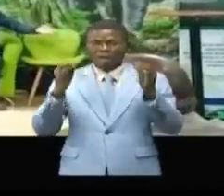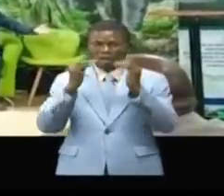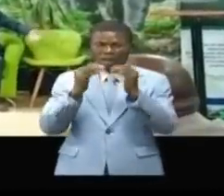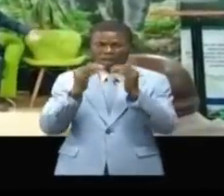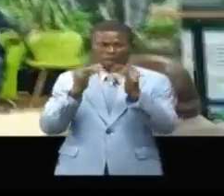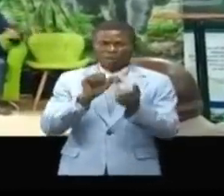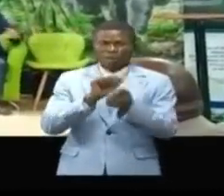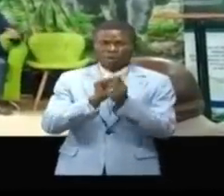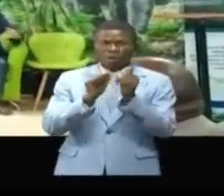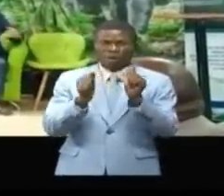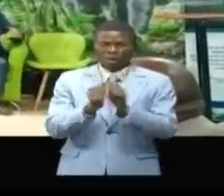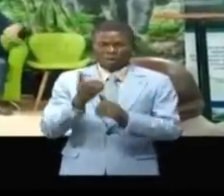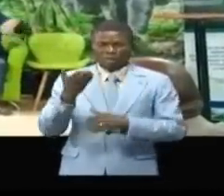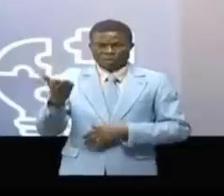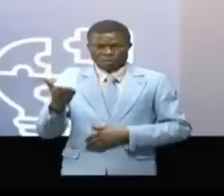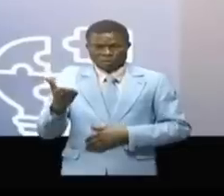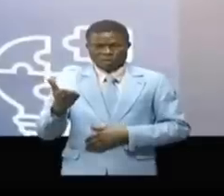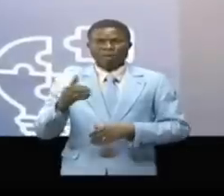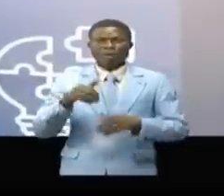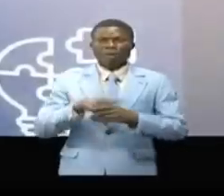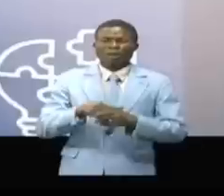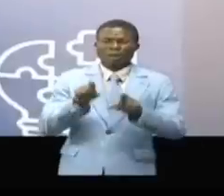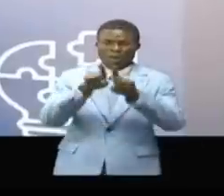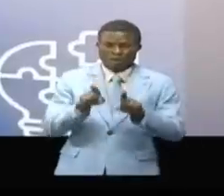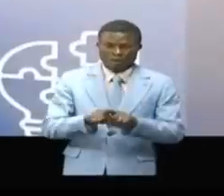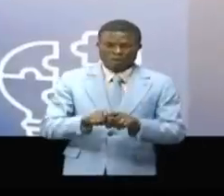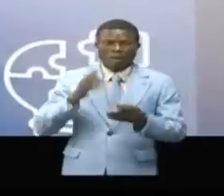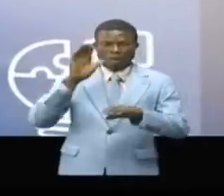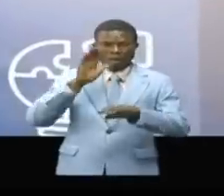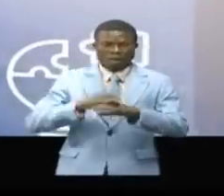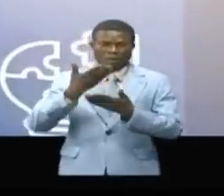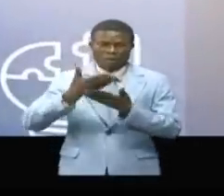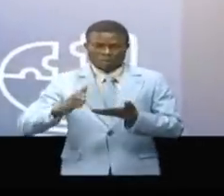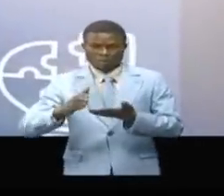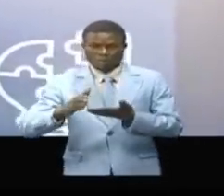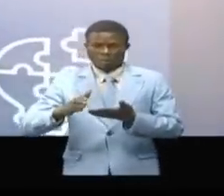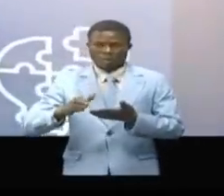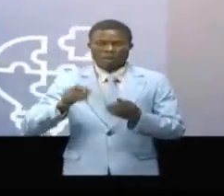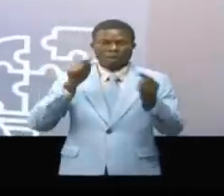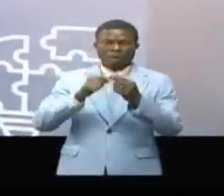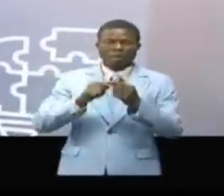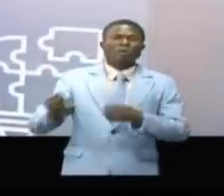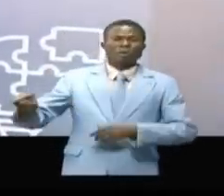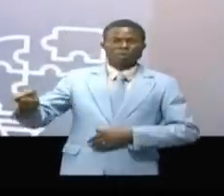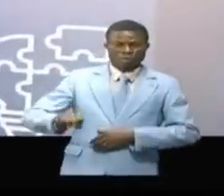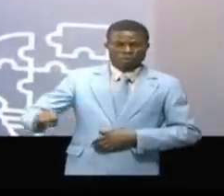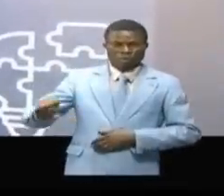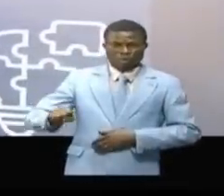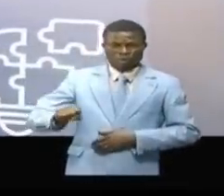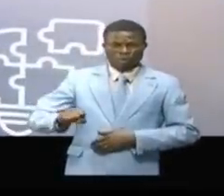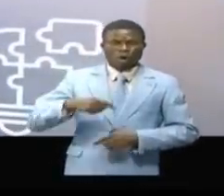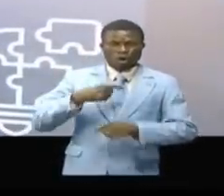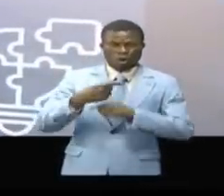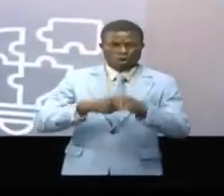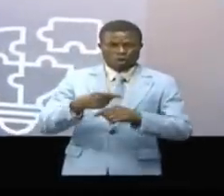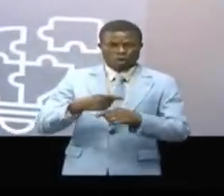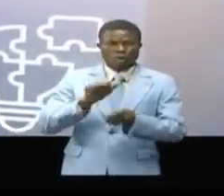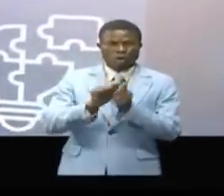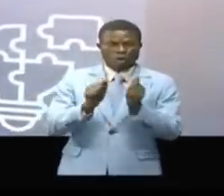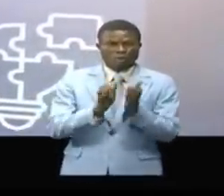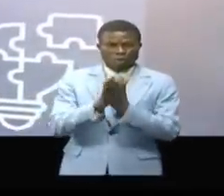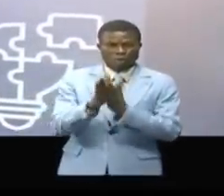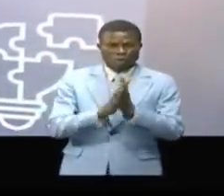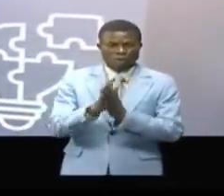menaces qui pèsent sur les tourbières. Nous allons entamer la collecte de données multisectorielles qui devront prendre les questions liées